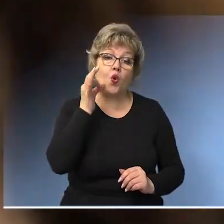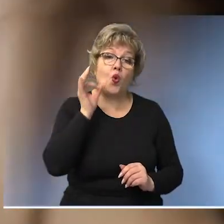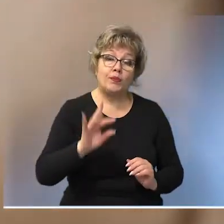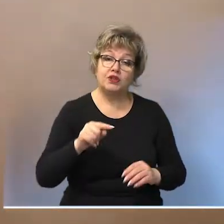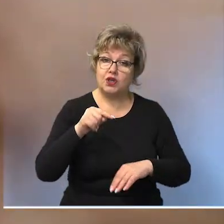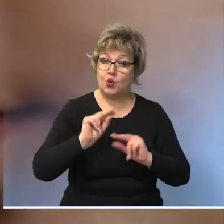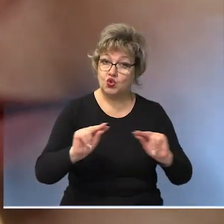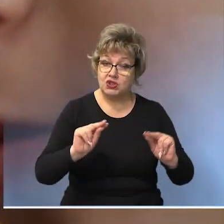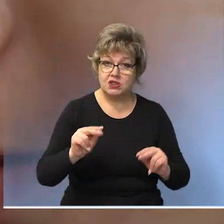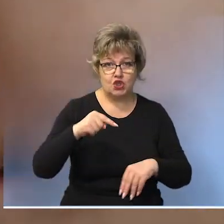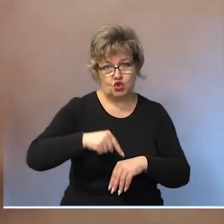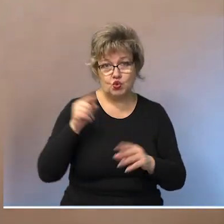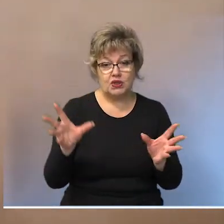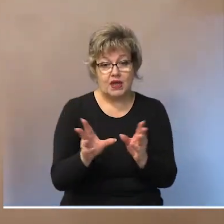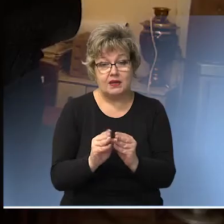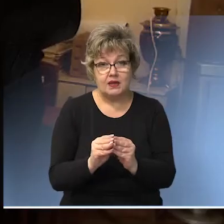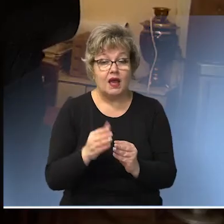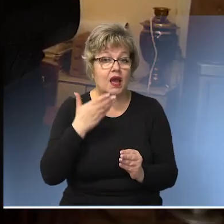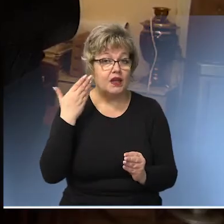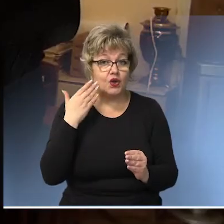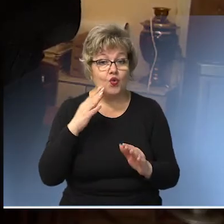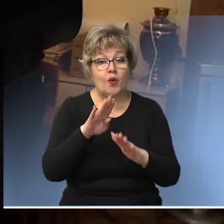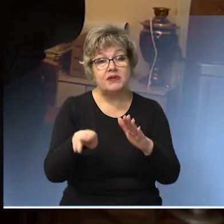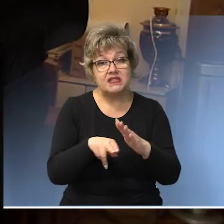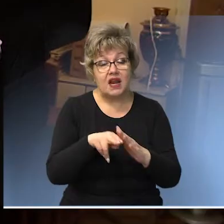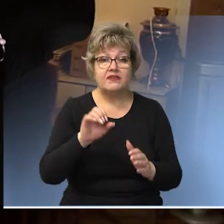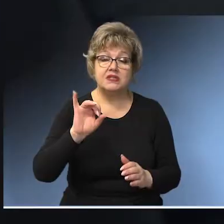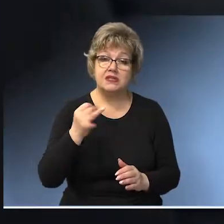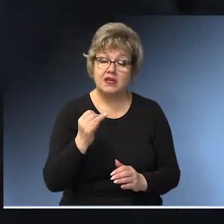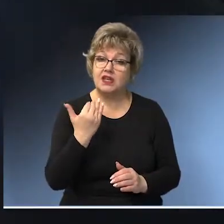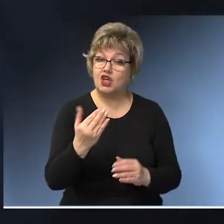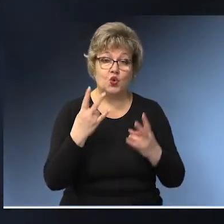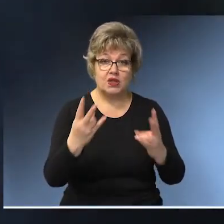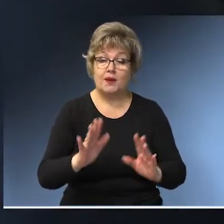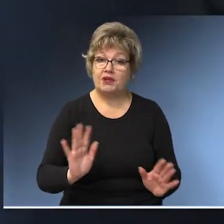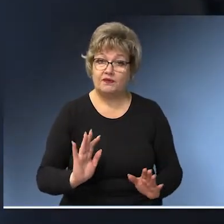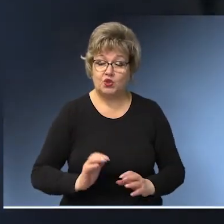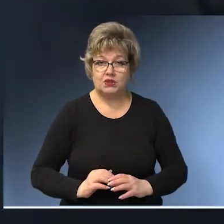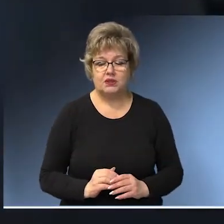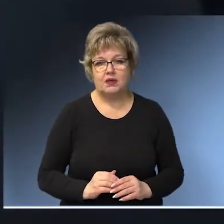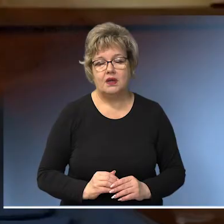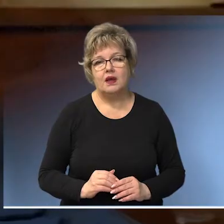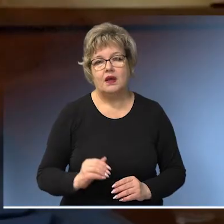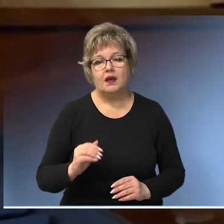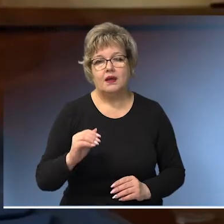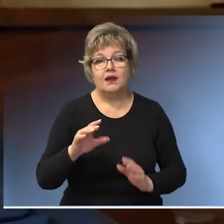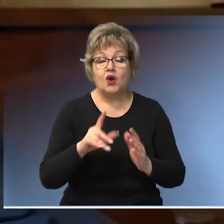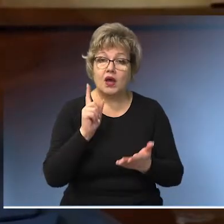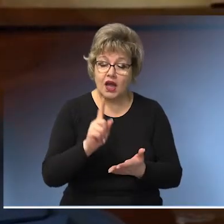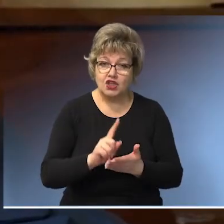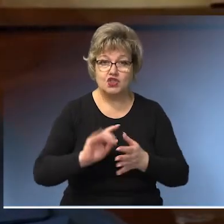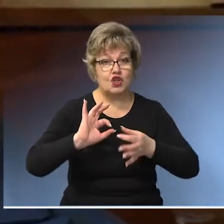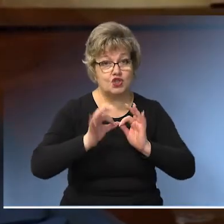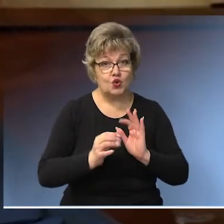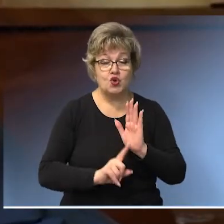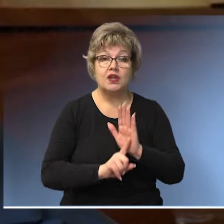опытная ученица, чуткая, внимательная к партнеру, легко подстраивается под него, и Даниил ее не подводит. Когда разбираешь,